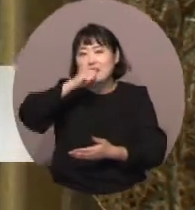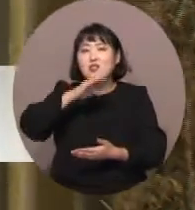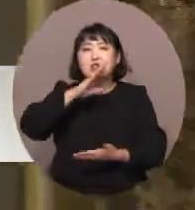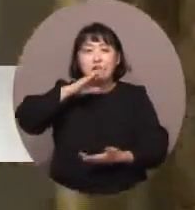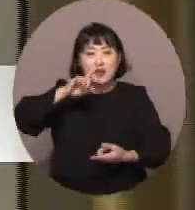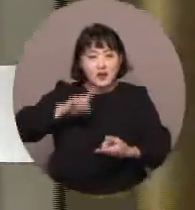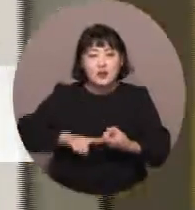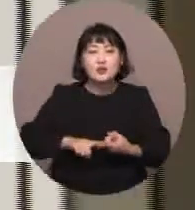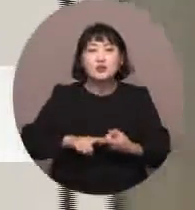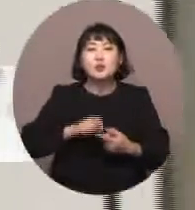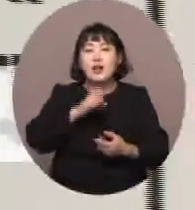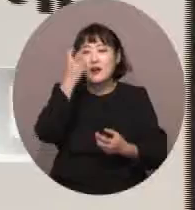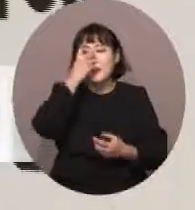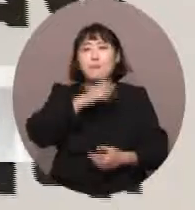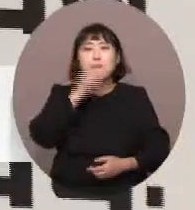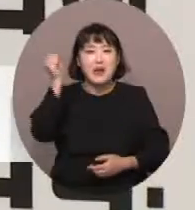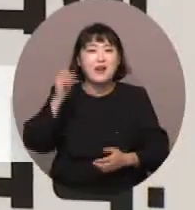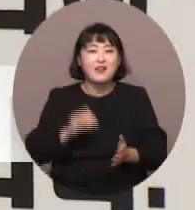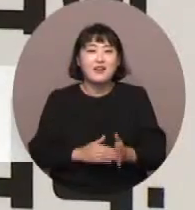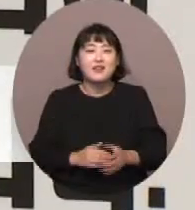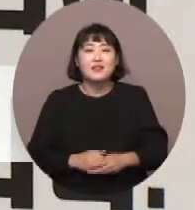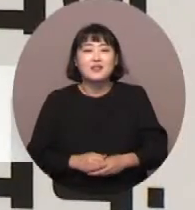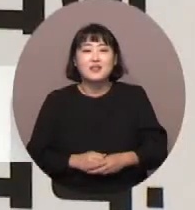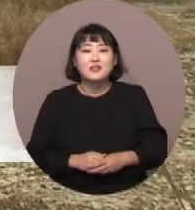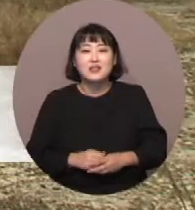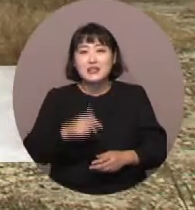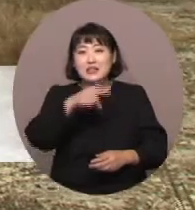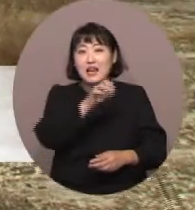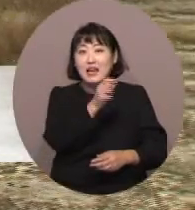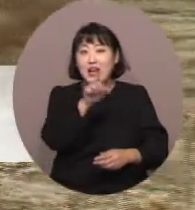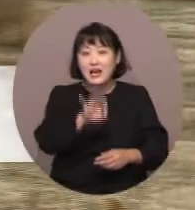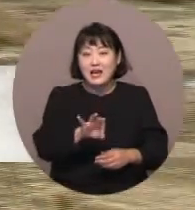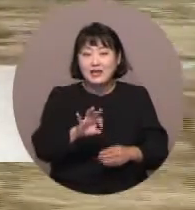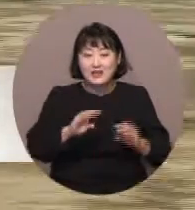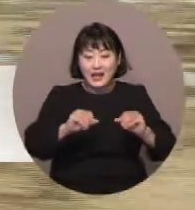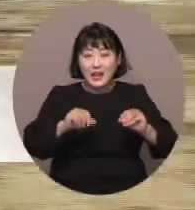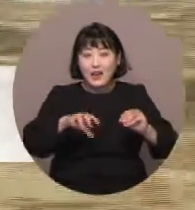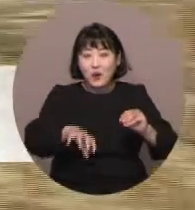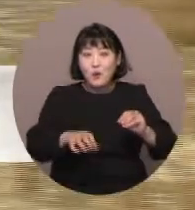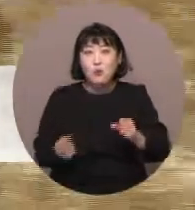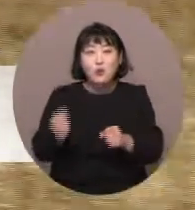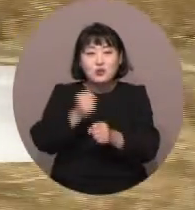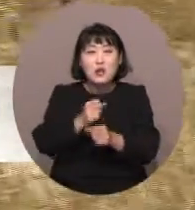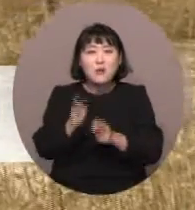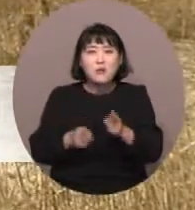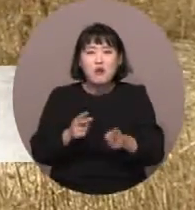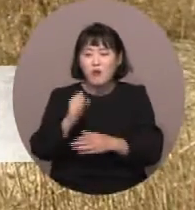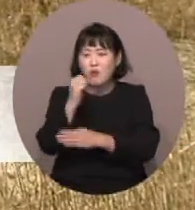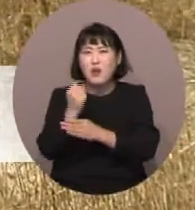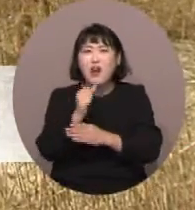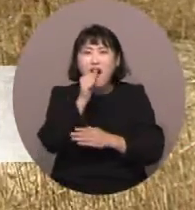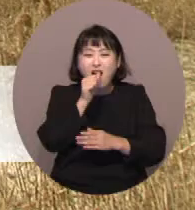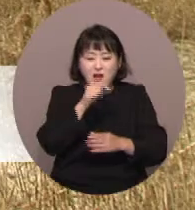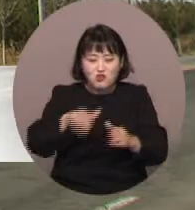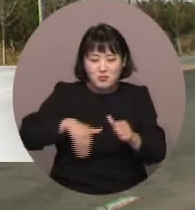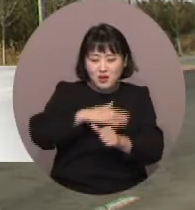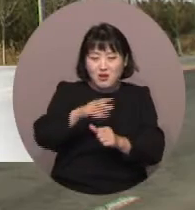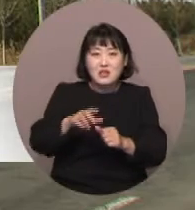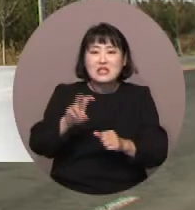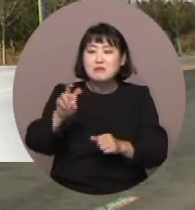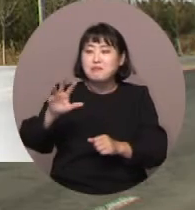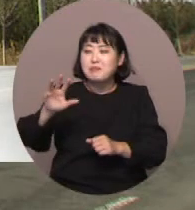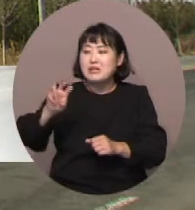조사대상의 선정됐습니다 장항 국가습지보건사업은 옛 장항재론소 운영으로 오염된 습지